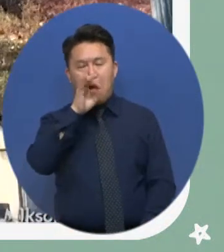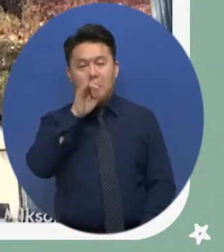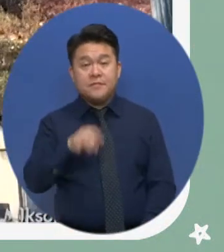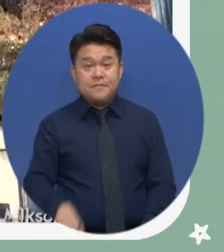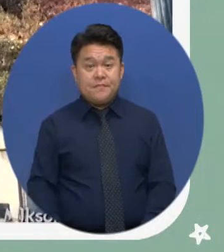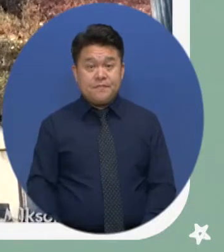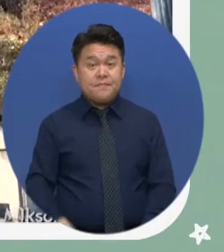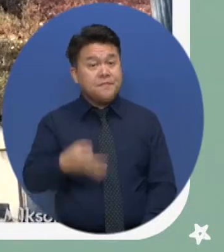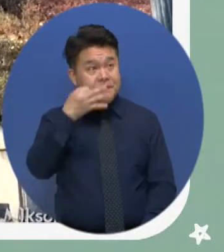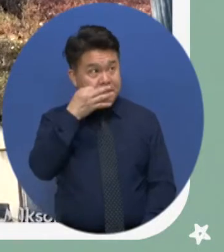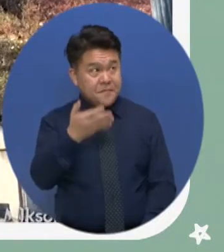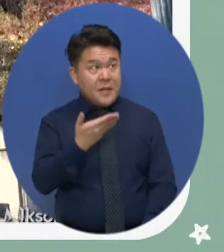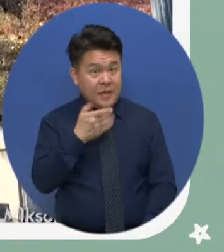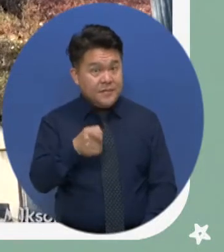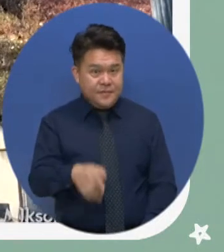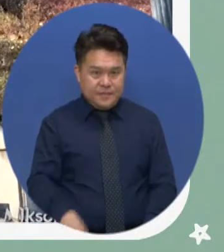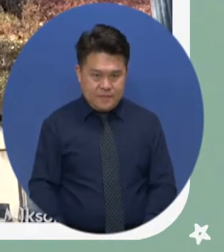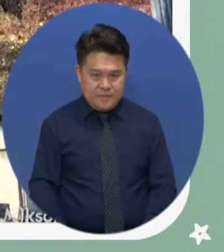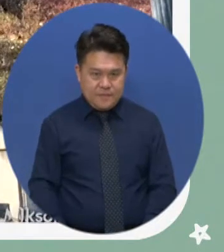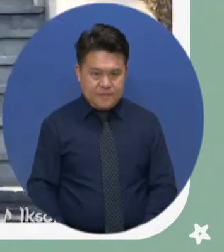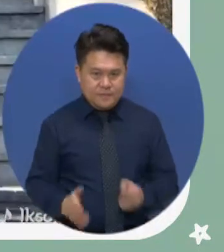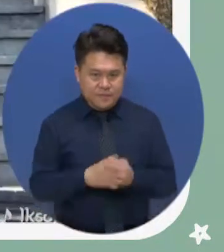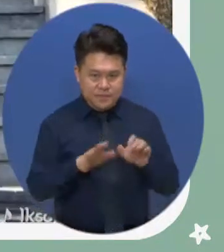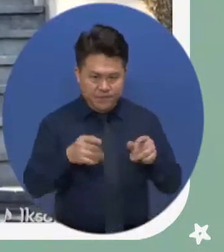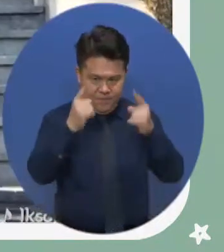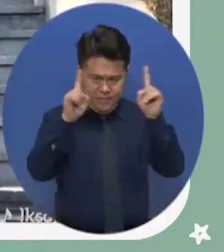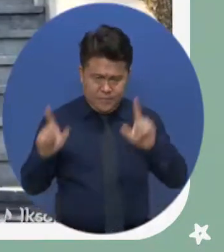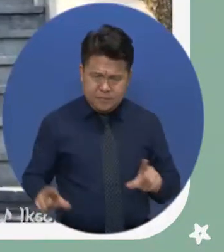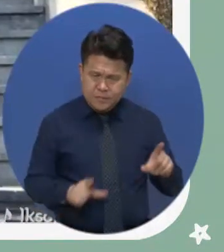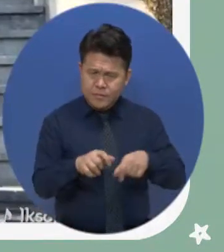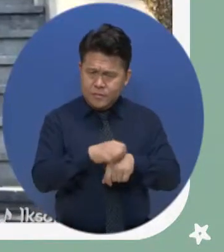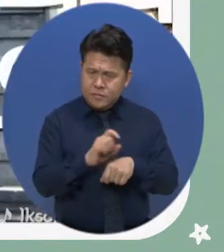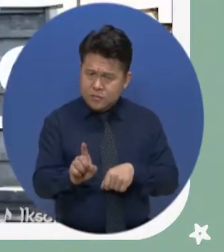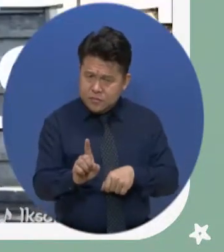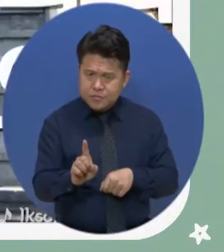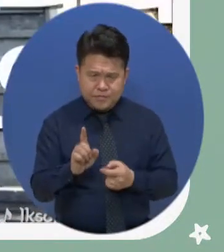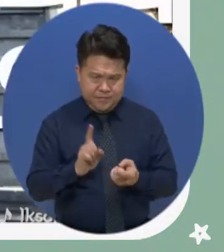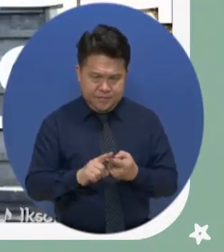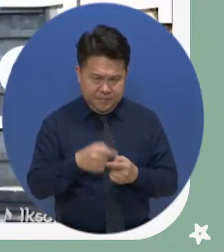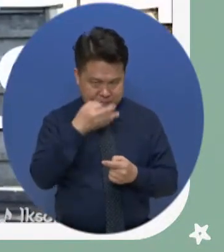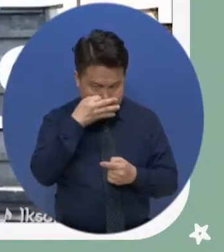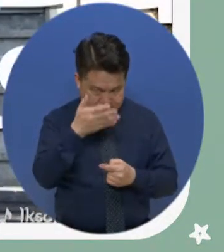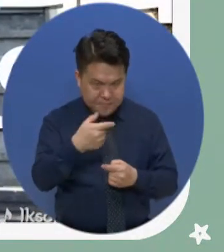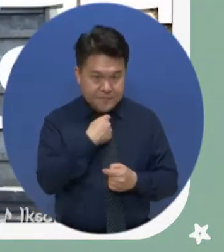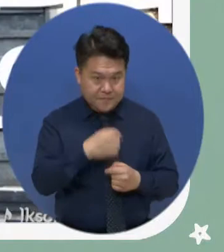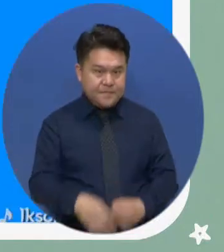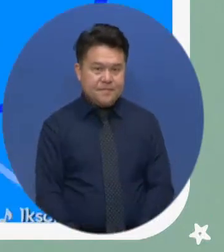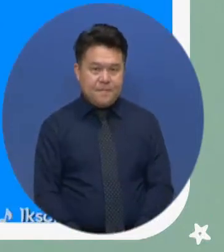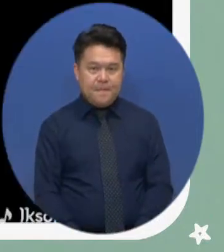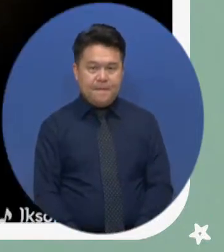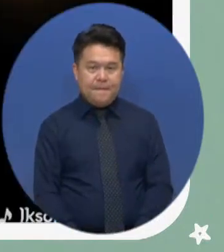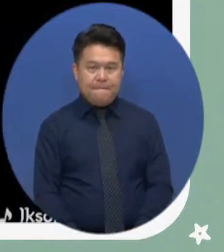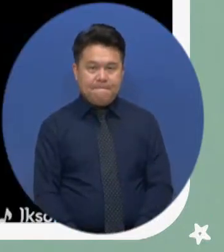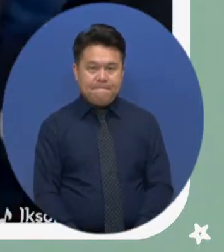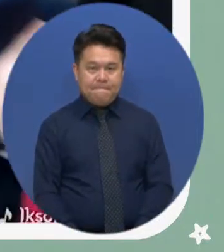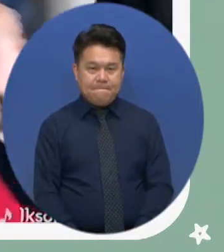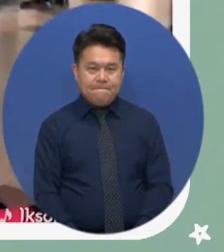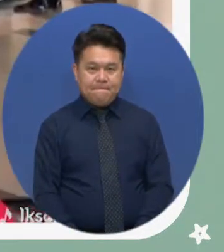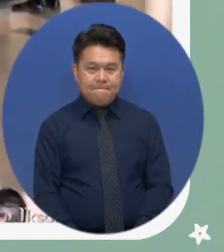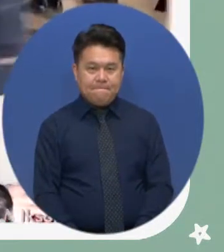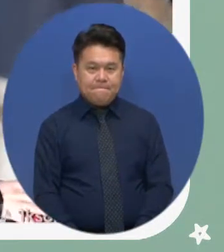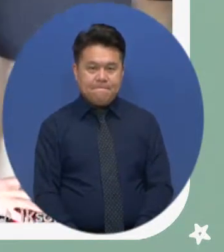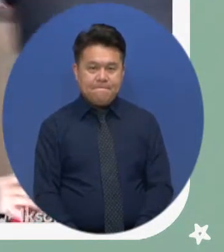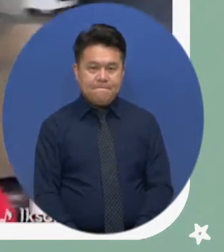로 비춰질 수가 있다 이거예요. 그래서 오늘 대학생활의 불편함 제대로 보여주려고 한다.